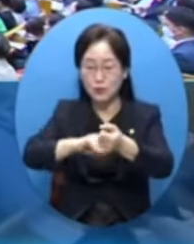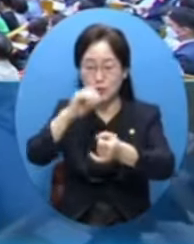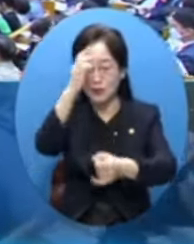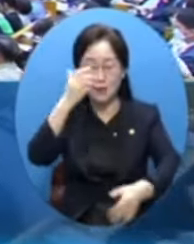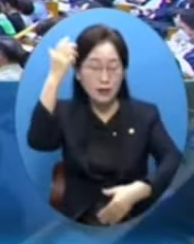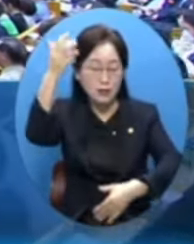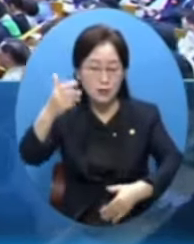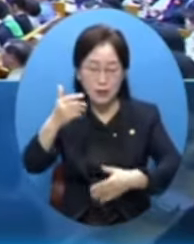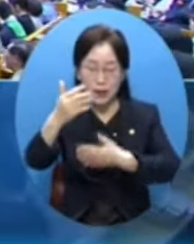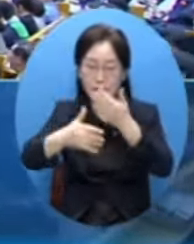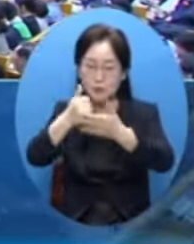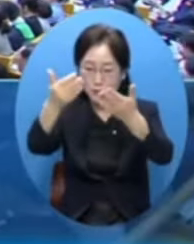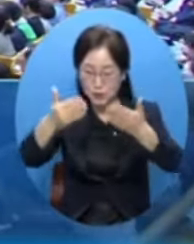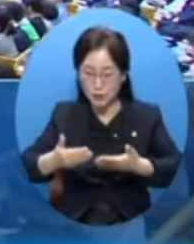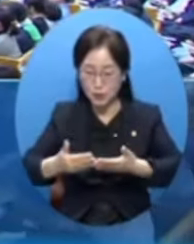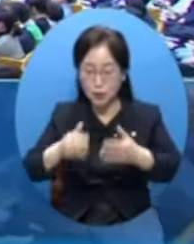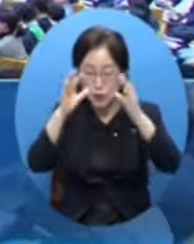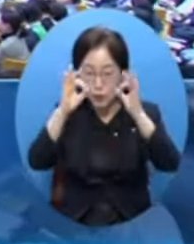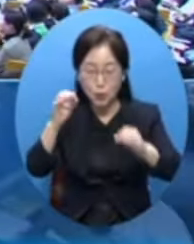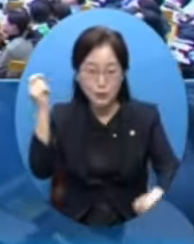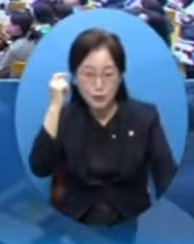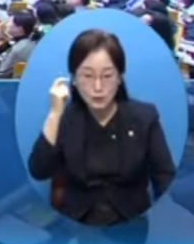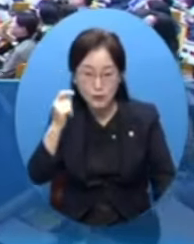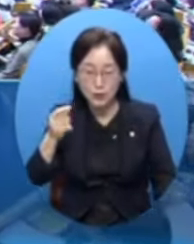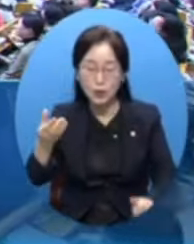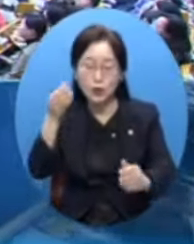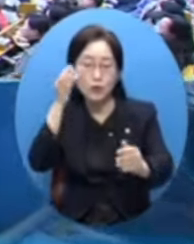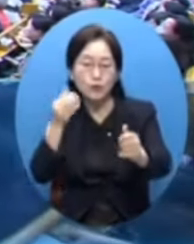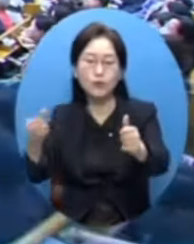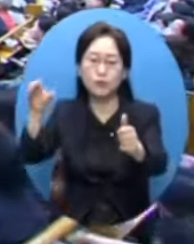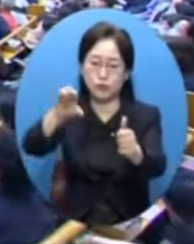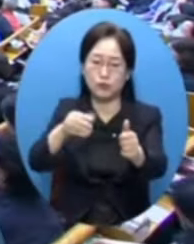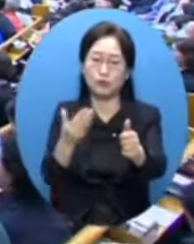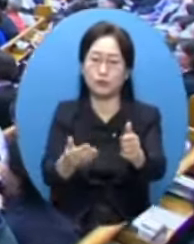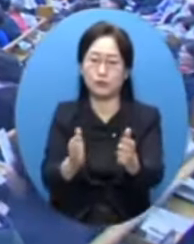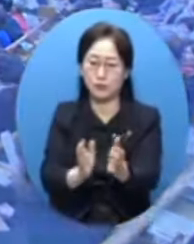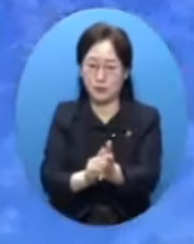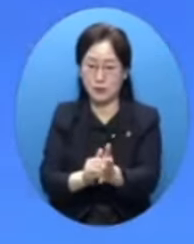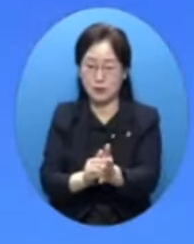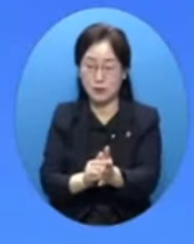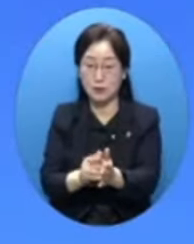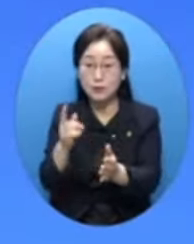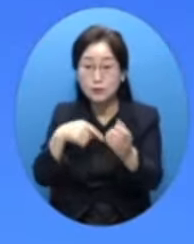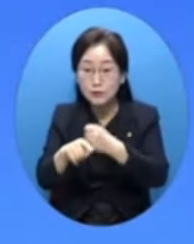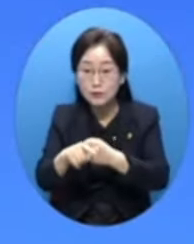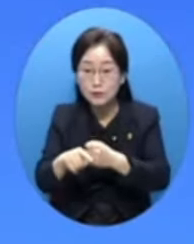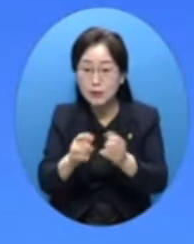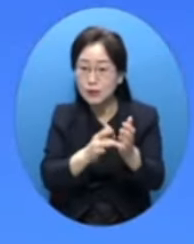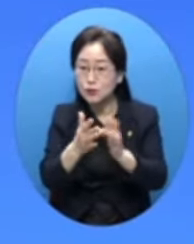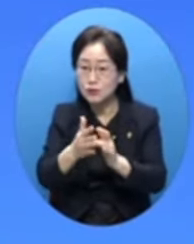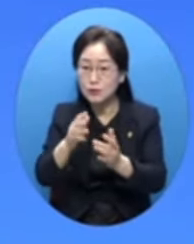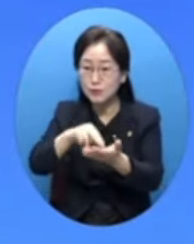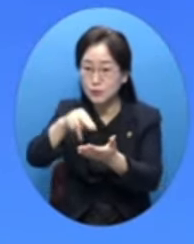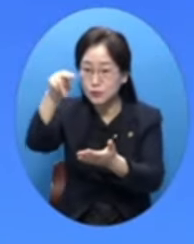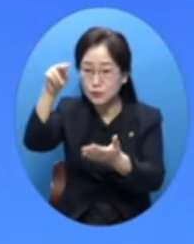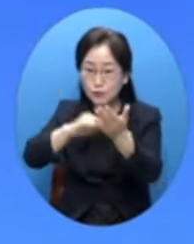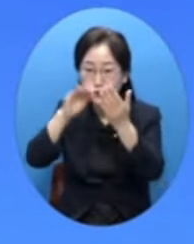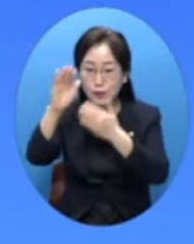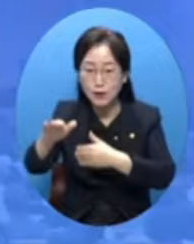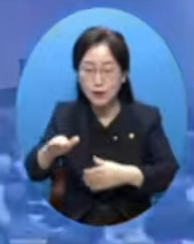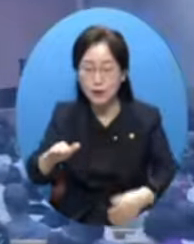보고 듣는 이것을 부어주셨느니라. 우리가 예수 믿고 난 다음 하나님의 영인 성령이 우리에게 임해야 되는